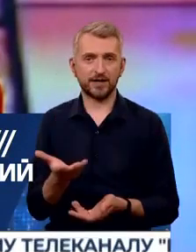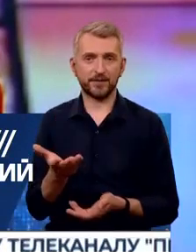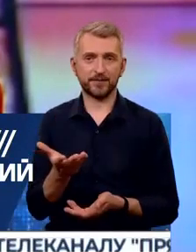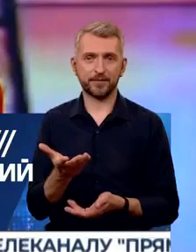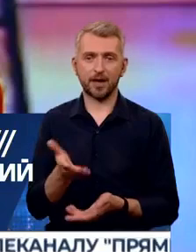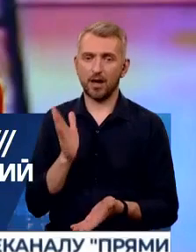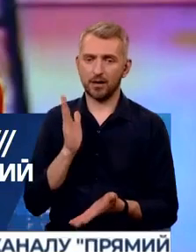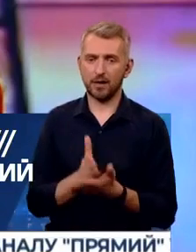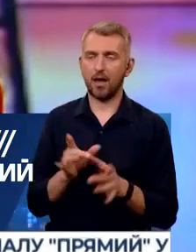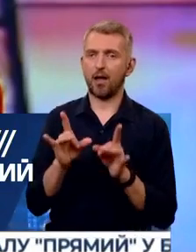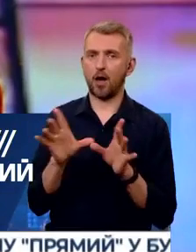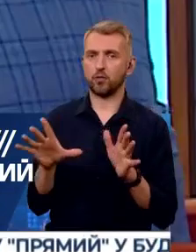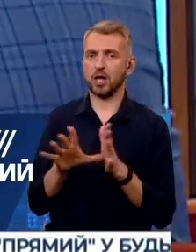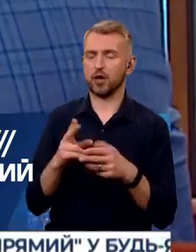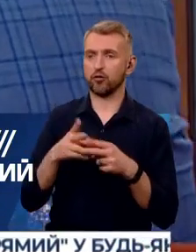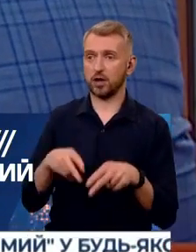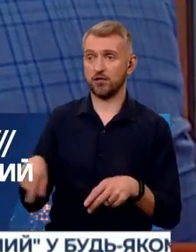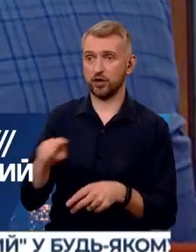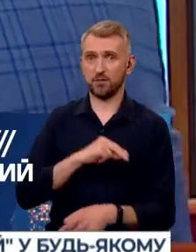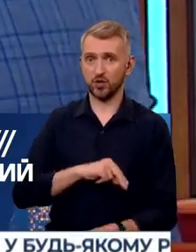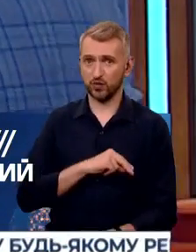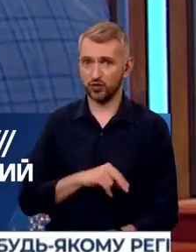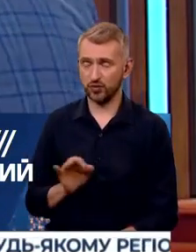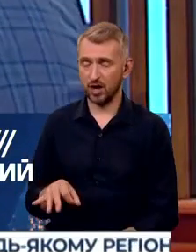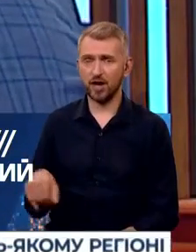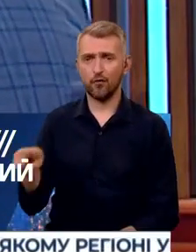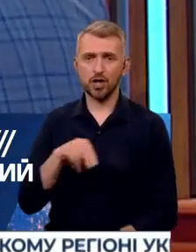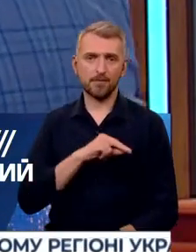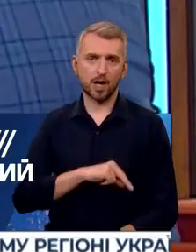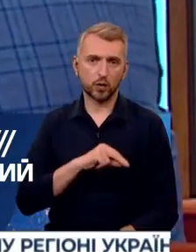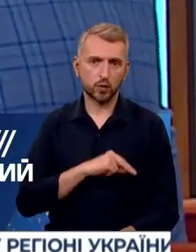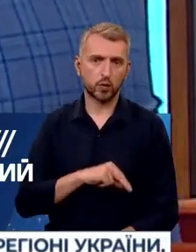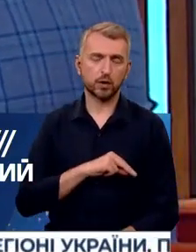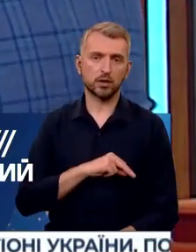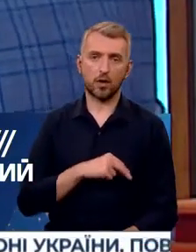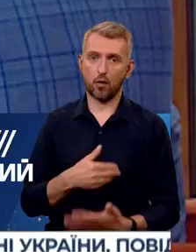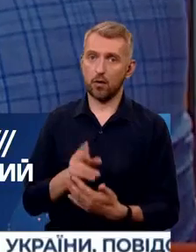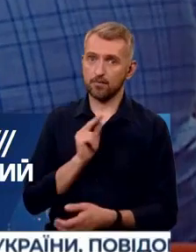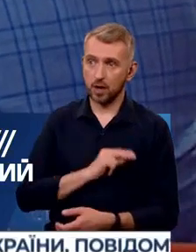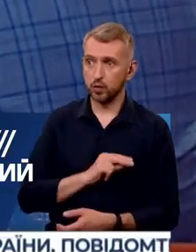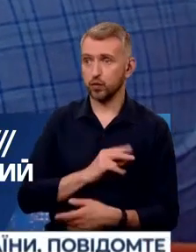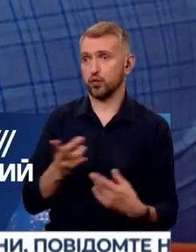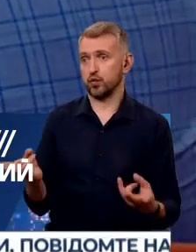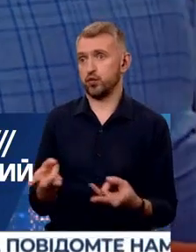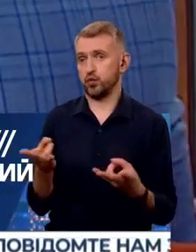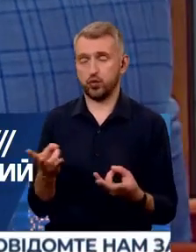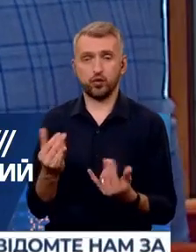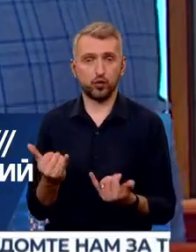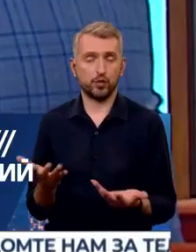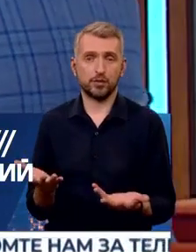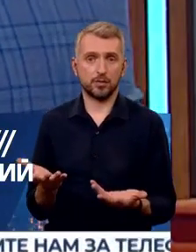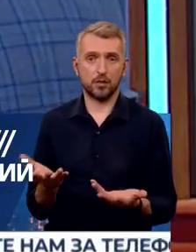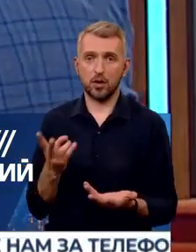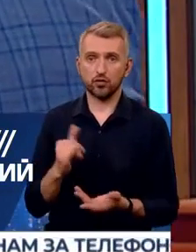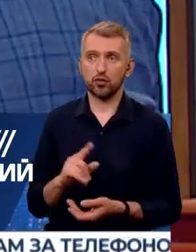звикли, є атомні електростанції. От вони працюють. Вони собі працюють. От працюють і працюють. Розумієте?